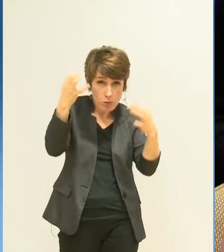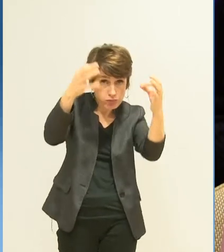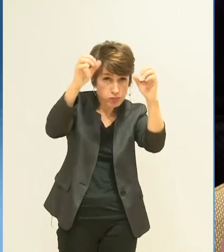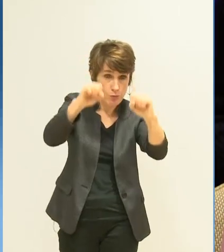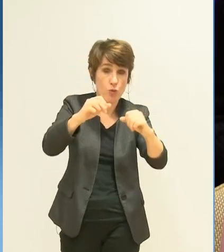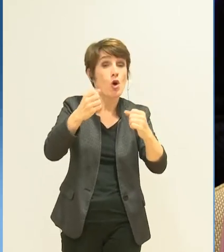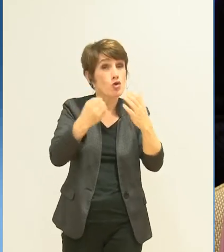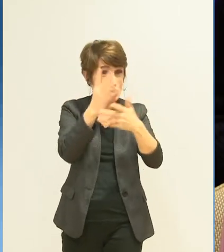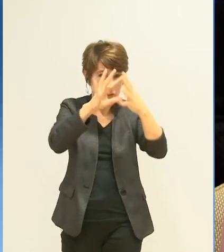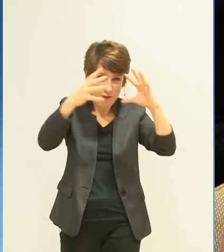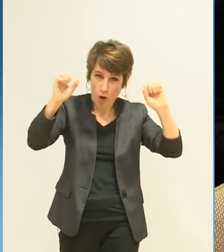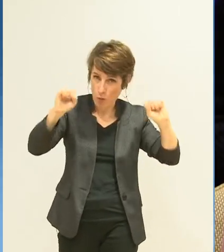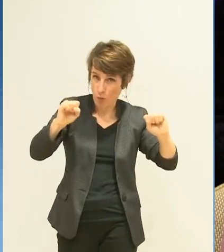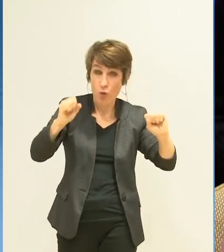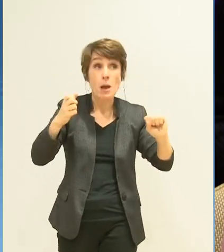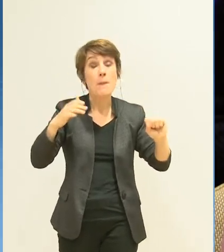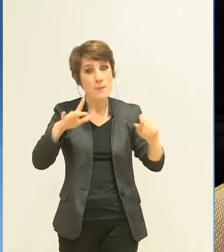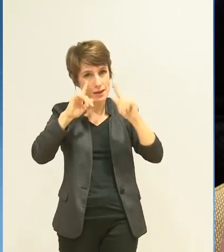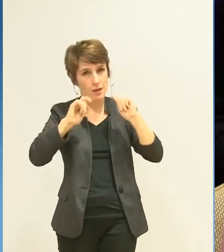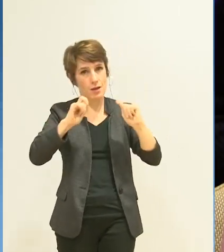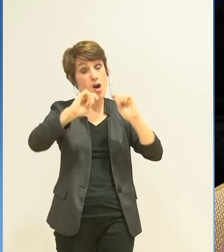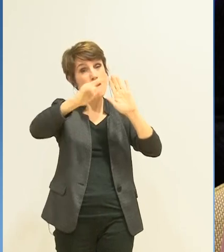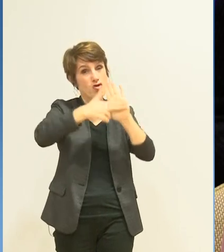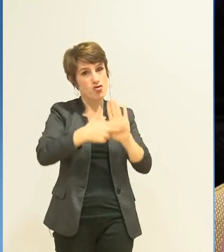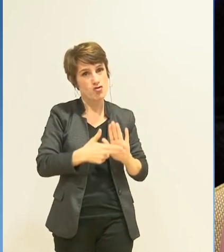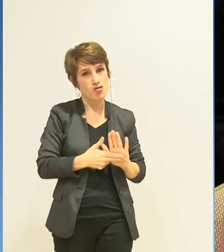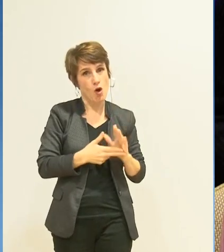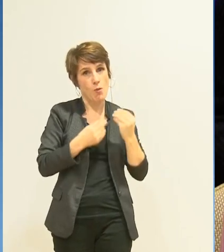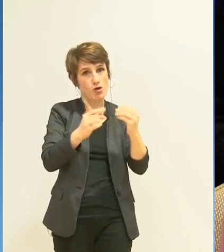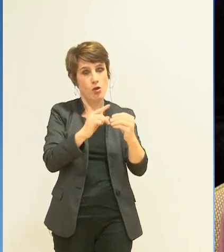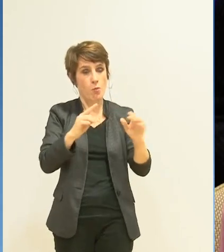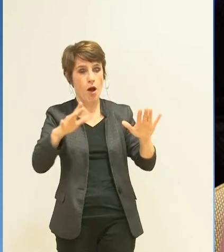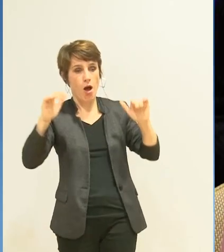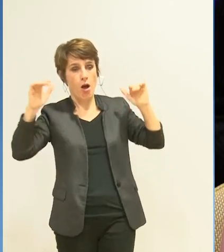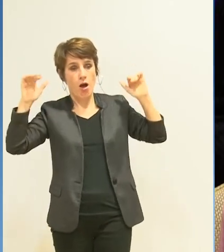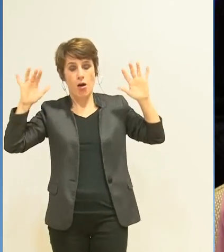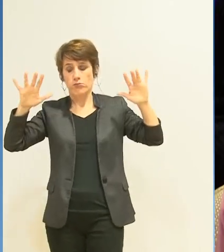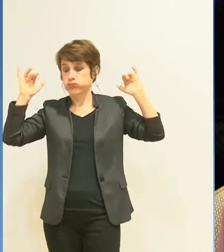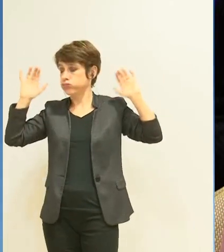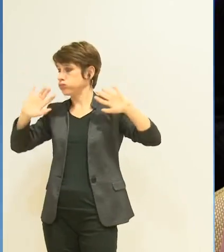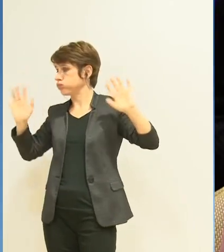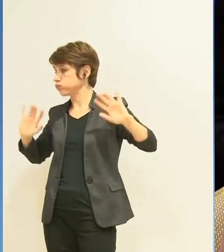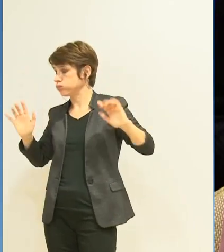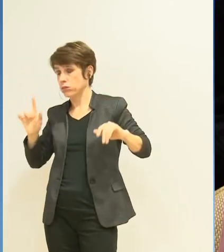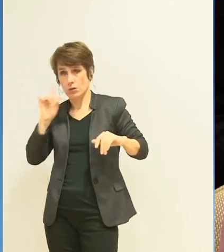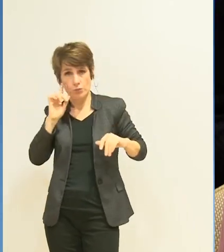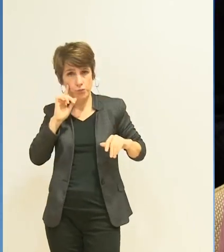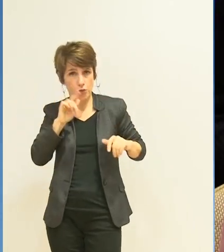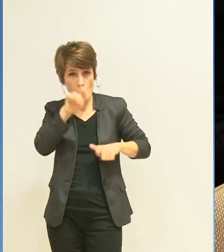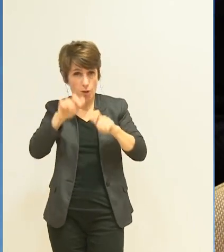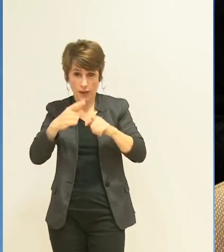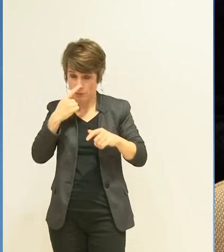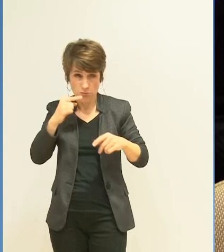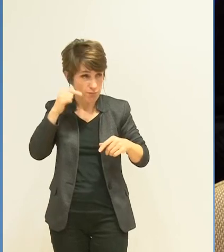mais attention veillons à ce que les normes de construction ne décourage pas les promoteurs et les futurs habitants qui devront changer leurs habitudes